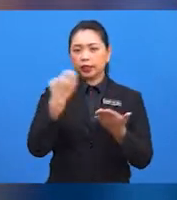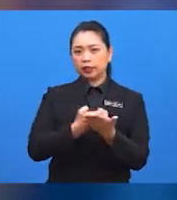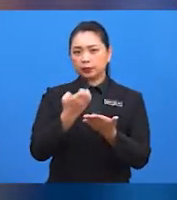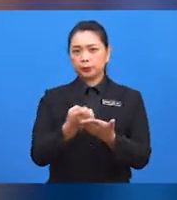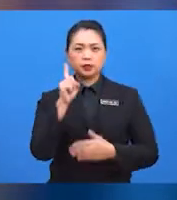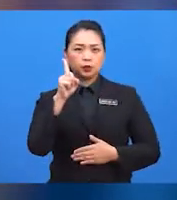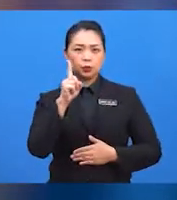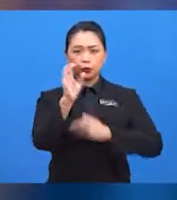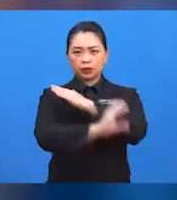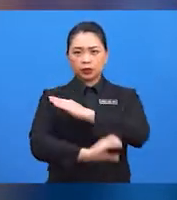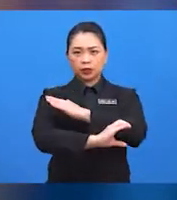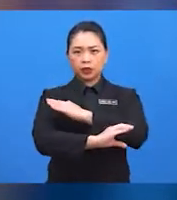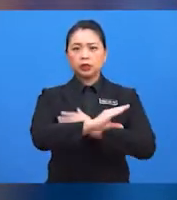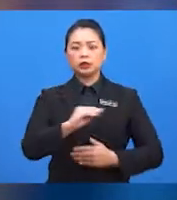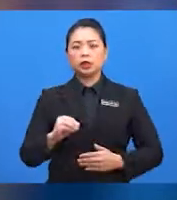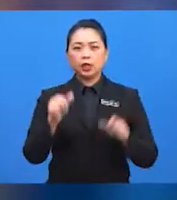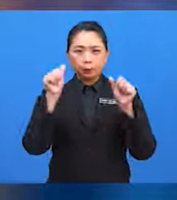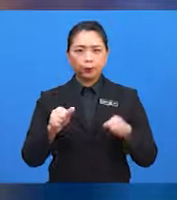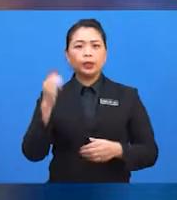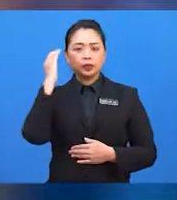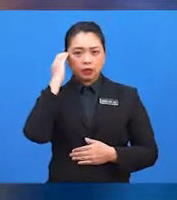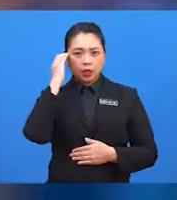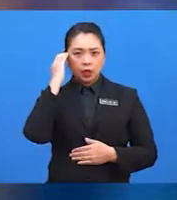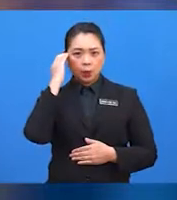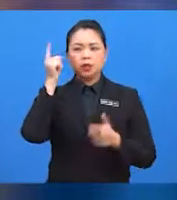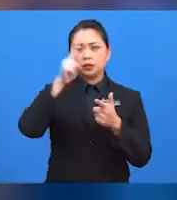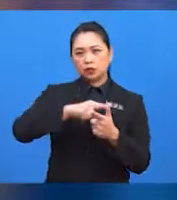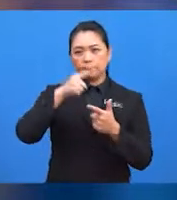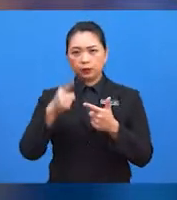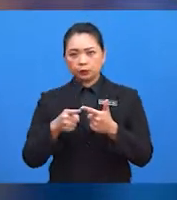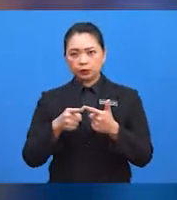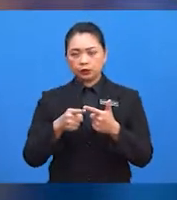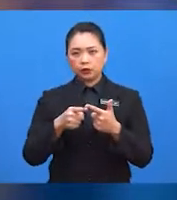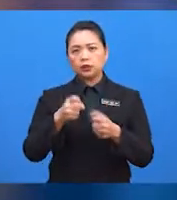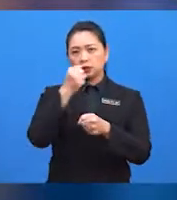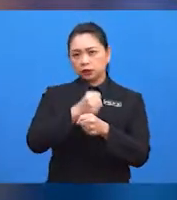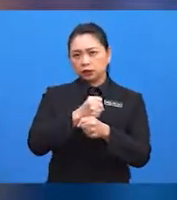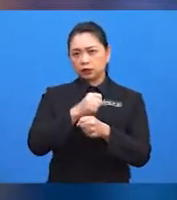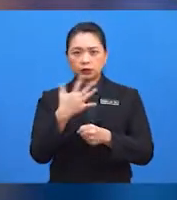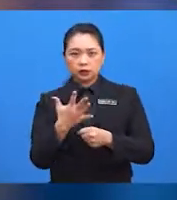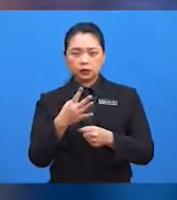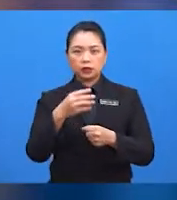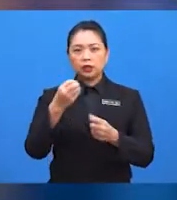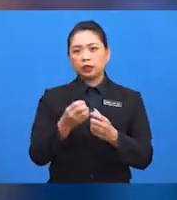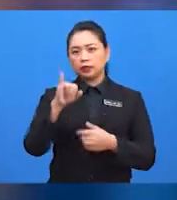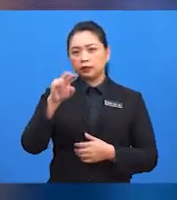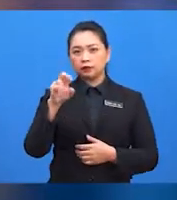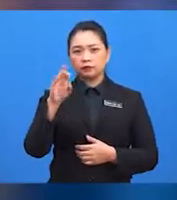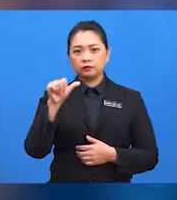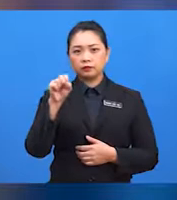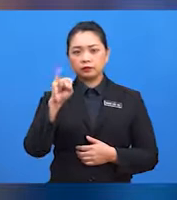petunjuk ini juga, kita boleh mengetahui sama ada berlaku pengangguran, inflasi, pertumbuhan atau